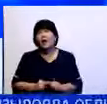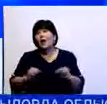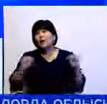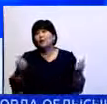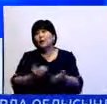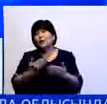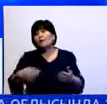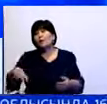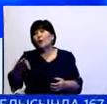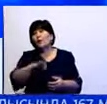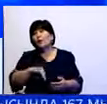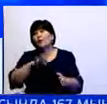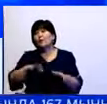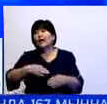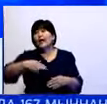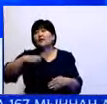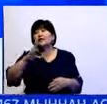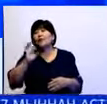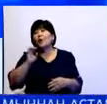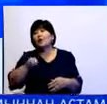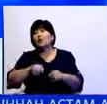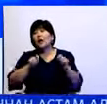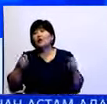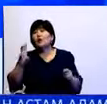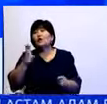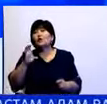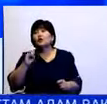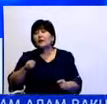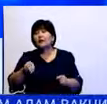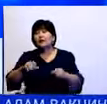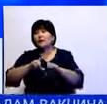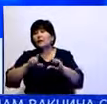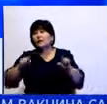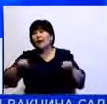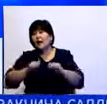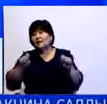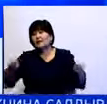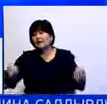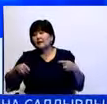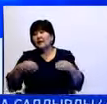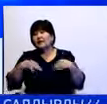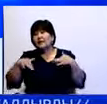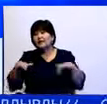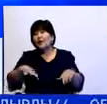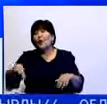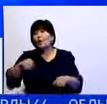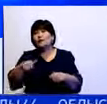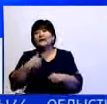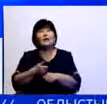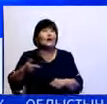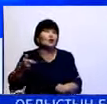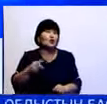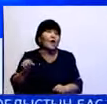Спорт жаңалықтары. Облыс орталығында теннис корт ашылды. Нұрсәт теннис орталығының жанынан бой көтерген нысанның салтанатты ашылу рәсімінде облыс әкімі